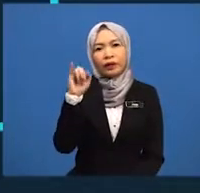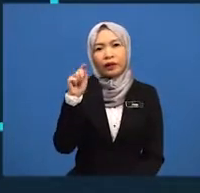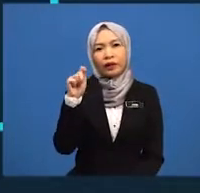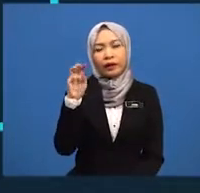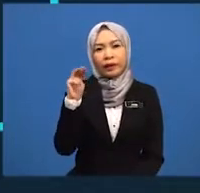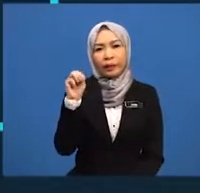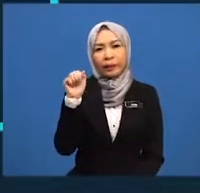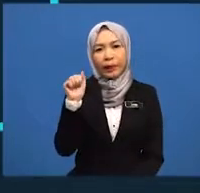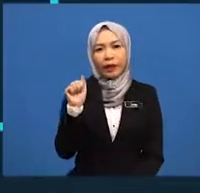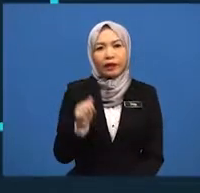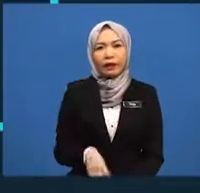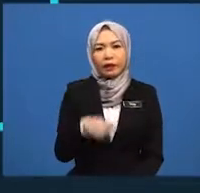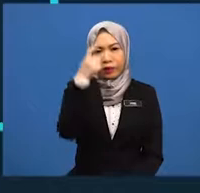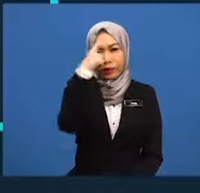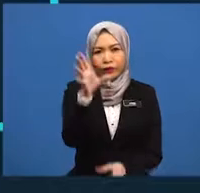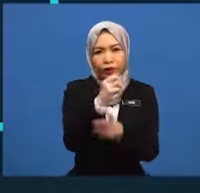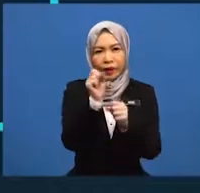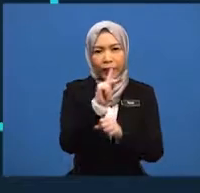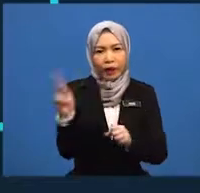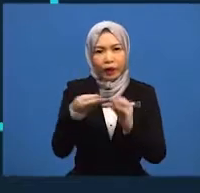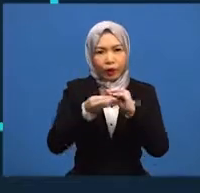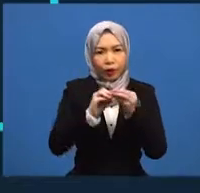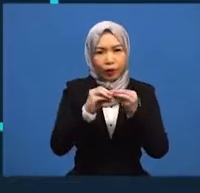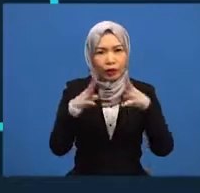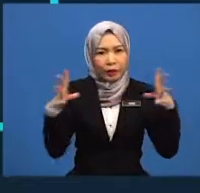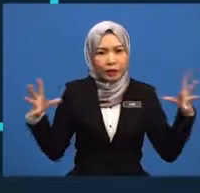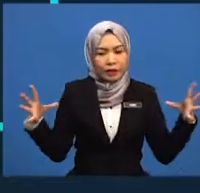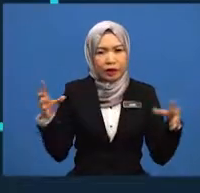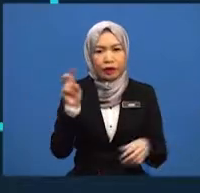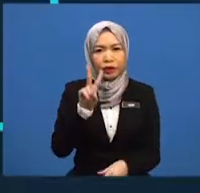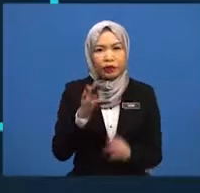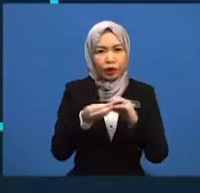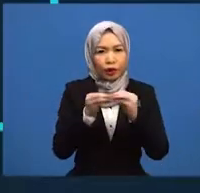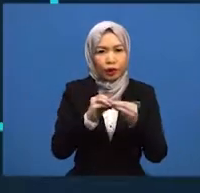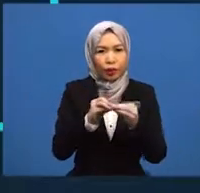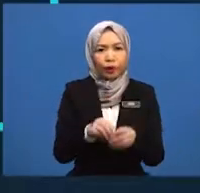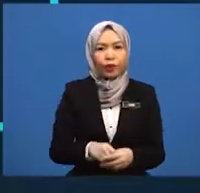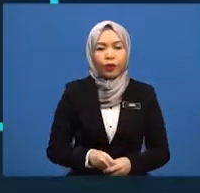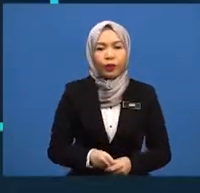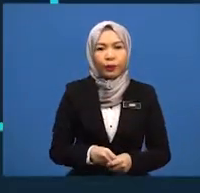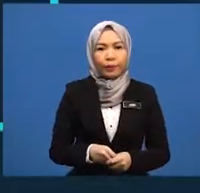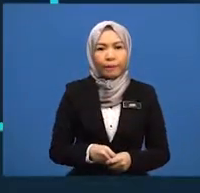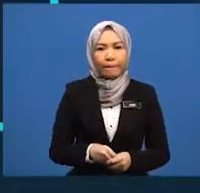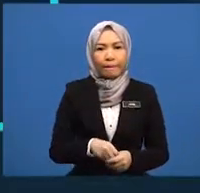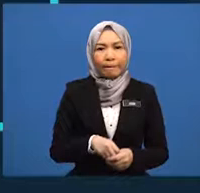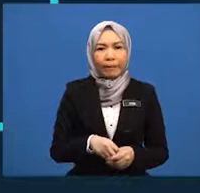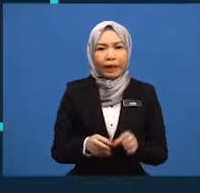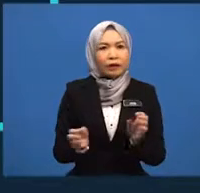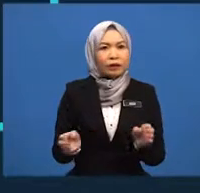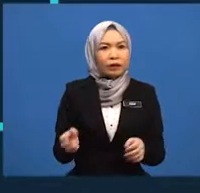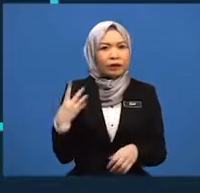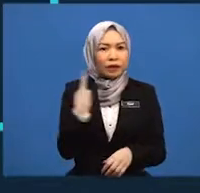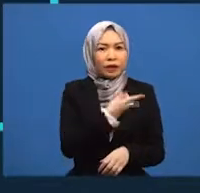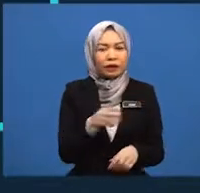daripada dua nombor, M dan N, yang digunakan sebagai input atau